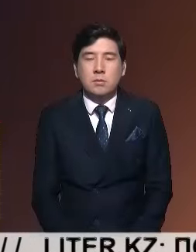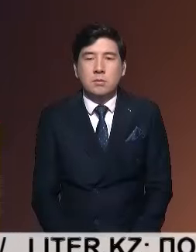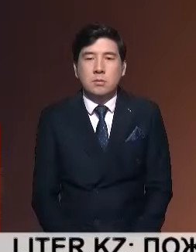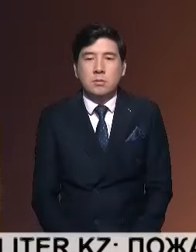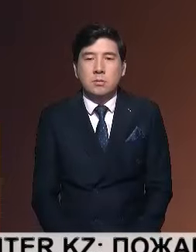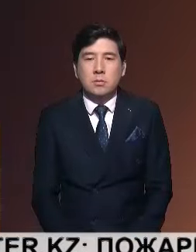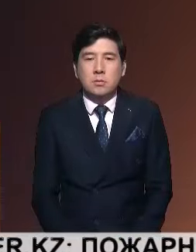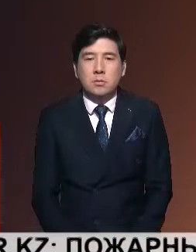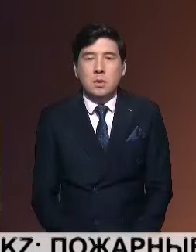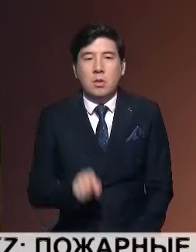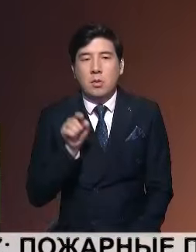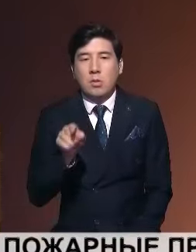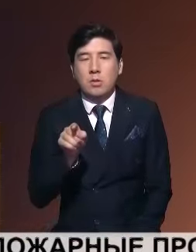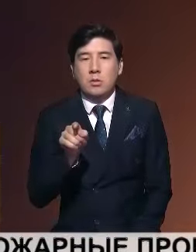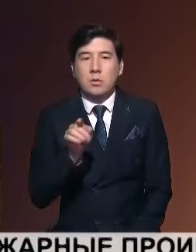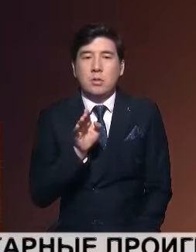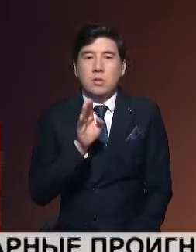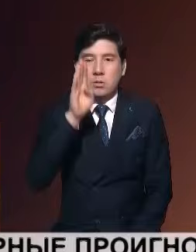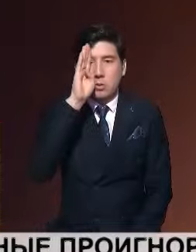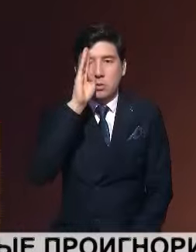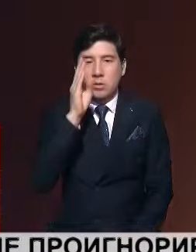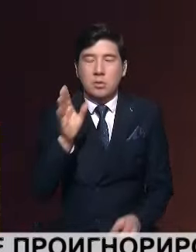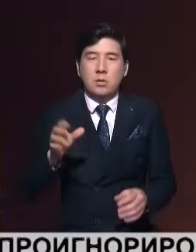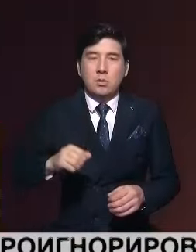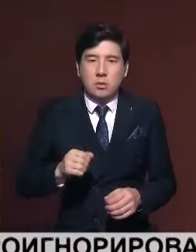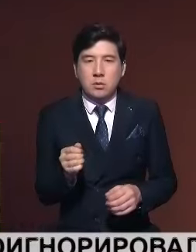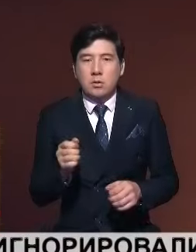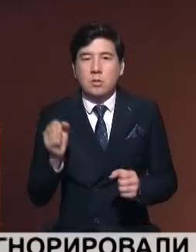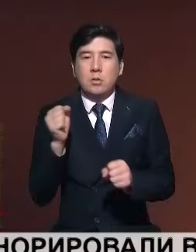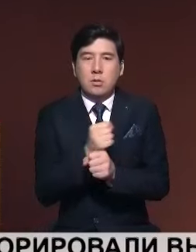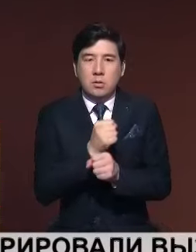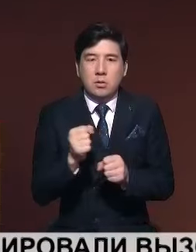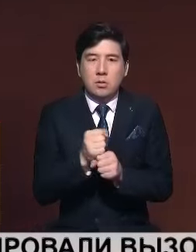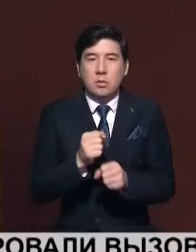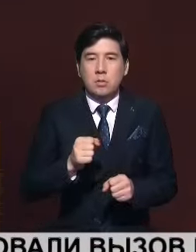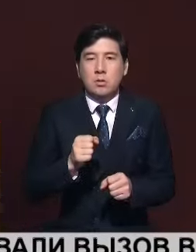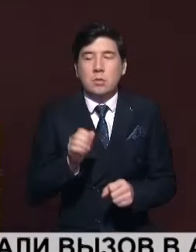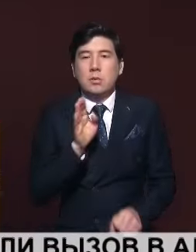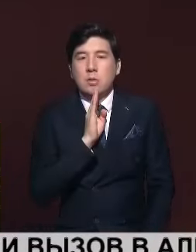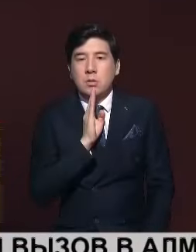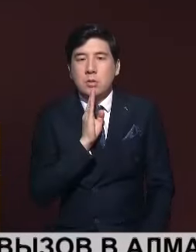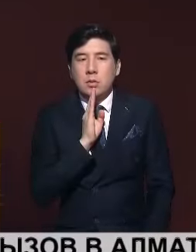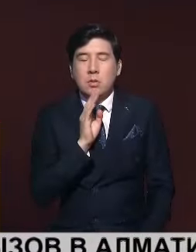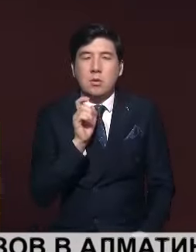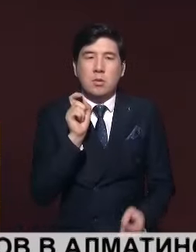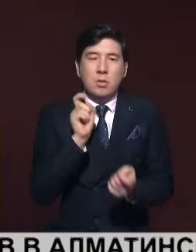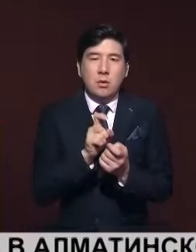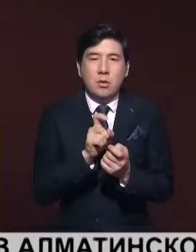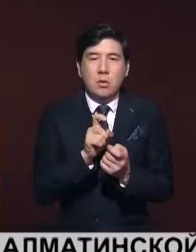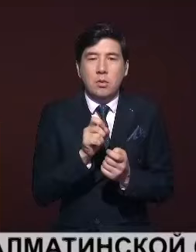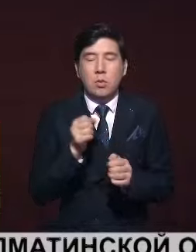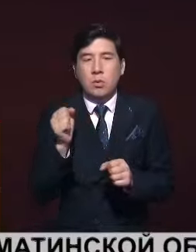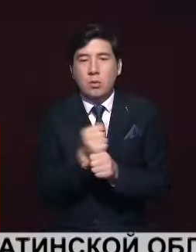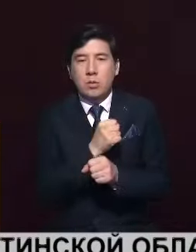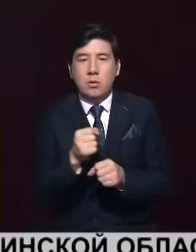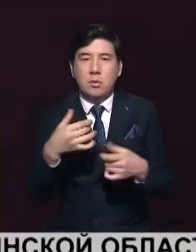Вот этот молодой человек со своим другом избил девушку, обзывает, распускает руки. Вот